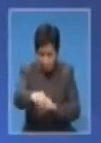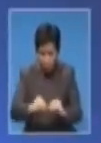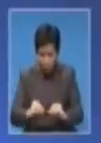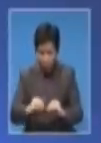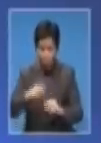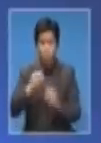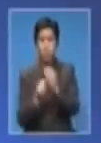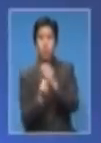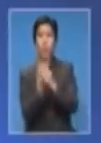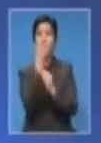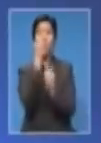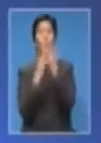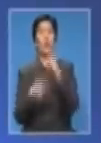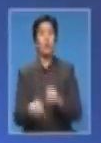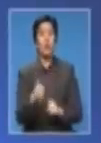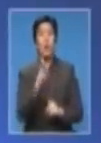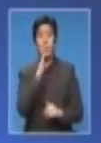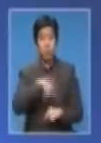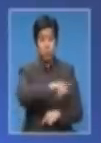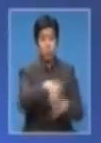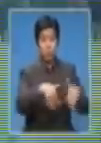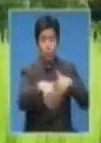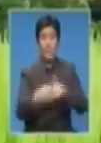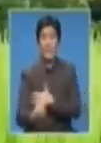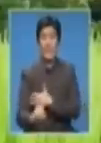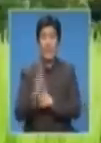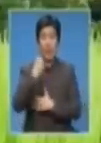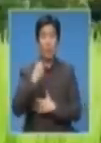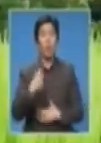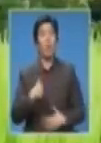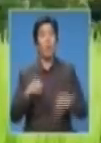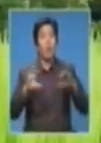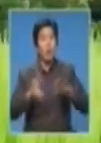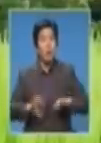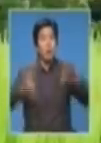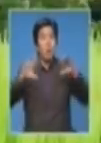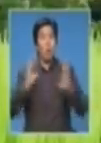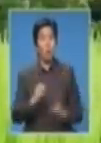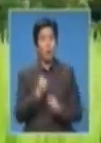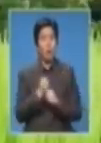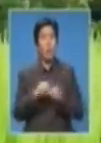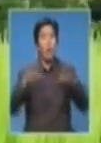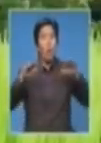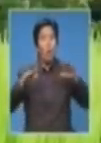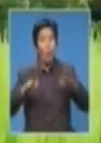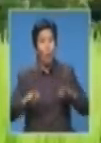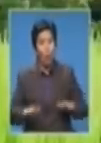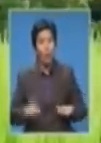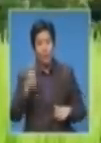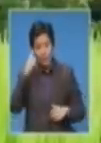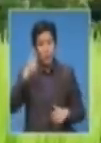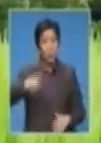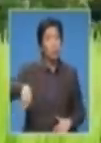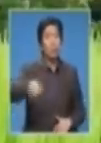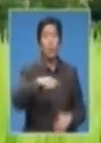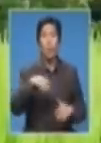รัฐก็จะค่อยลดจำนวนคนจำนวนหน่วยงานลงไปแล้วก็ทุกคนมาช่วยกันสิ